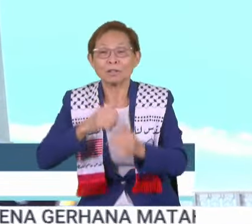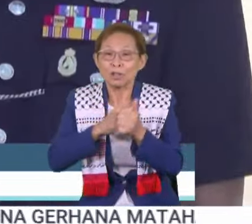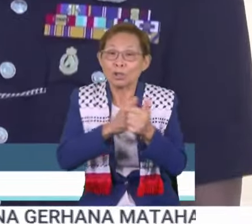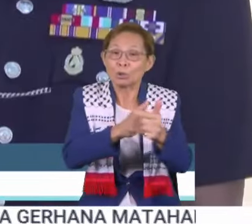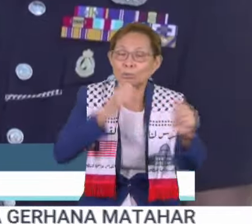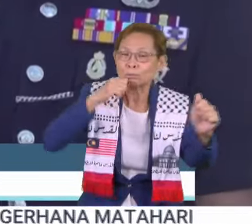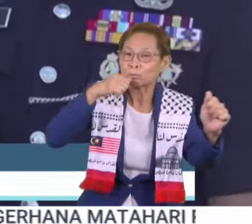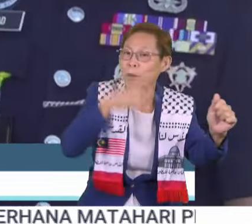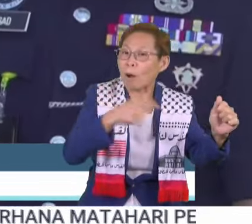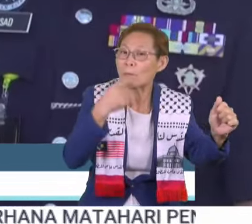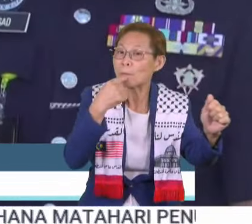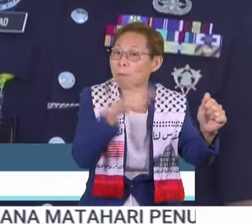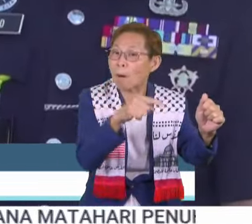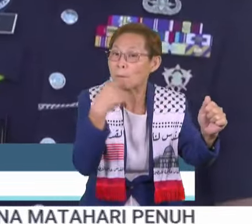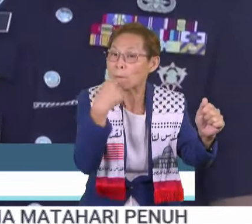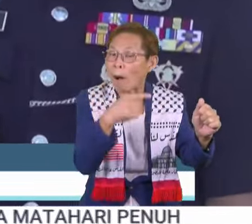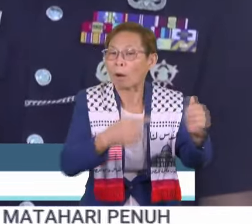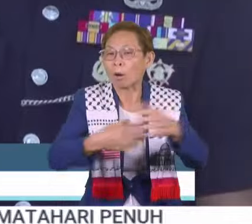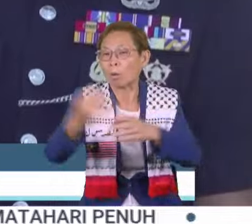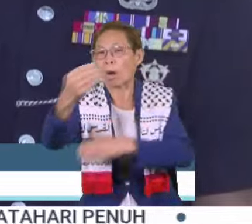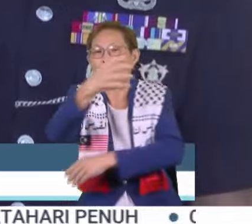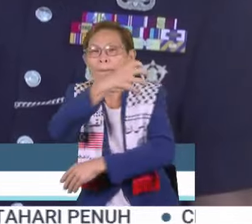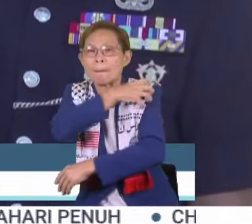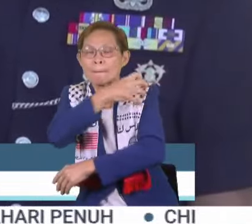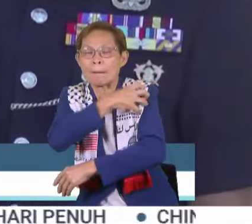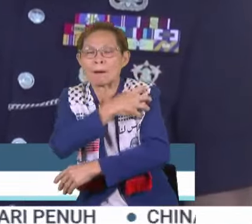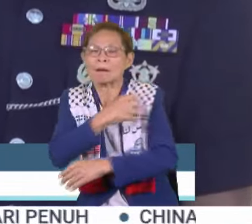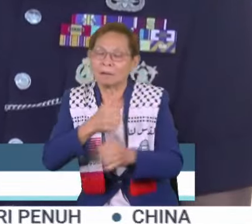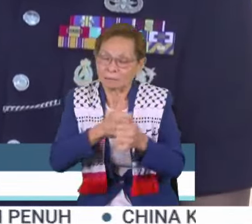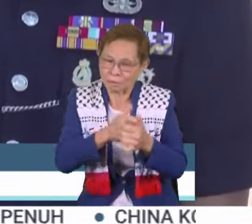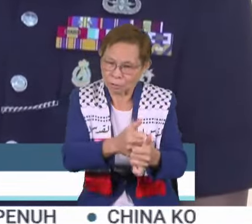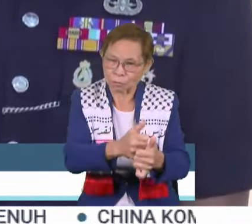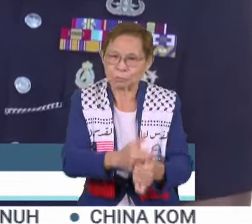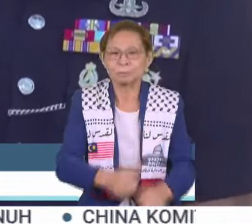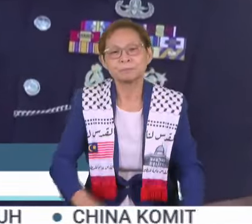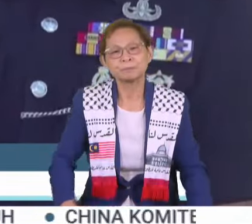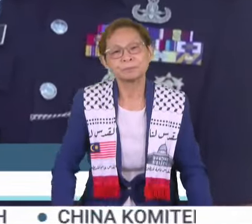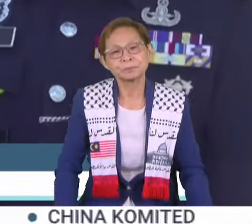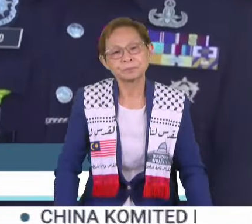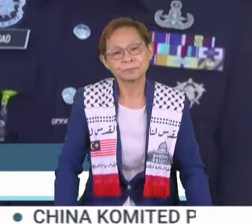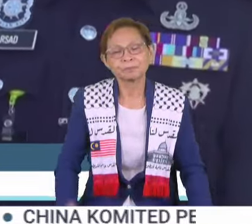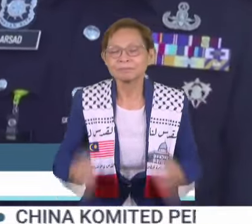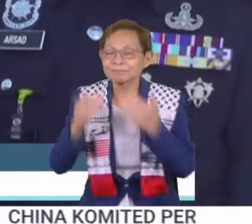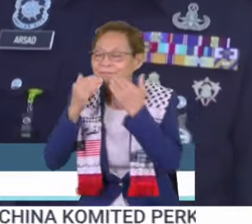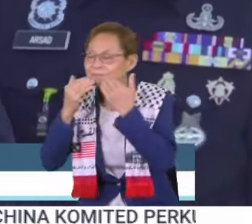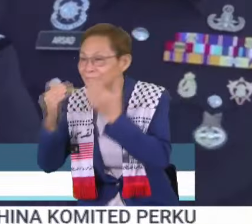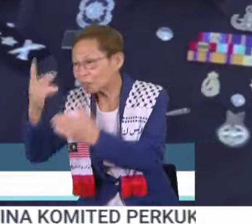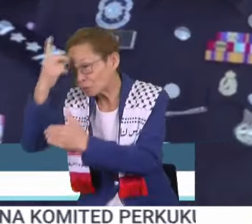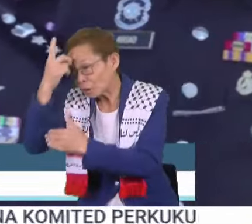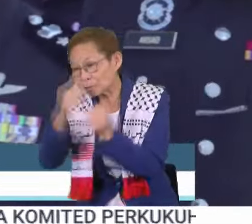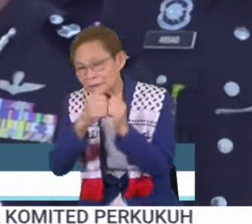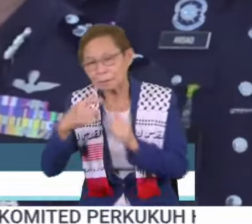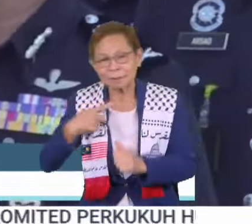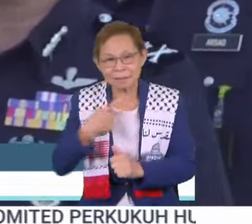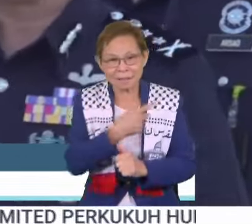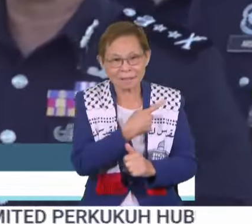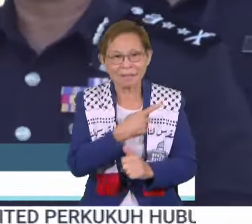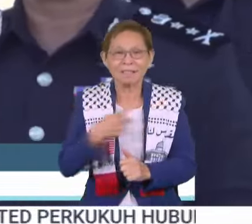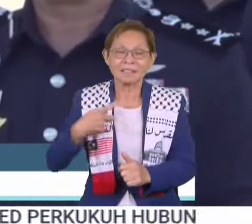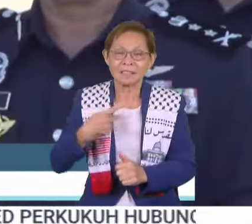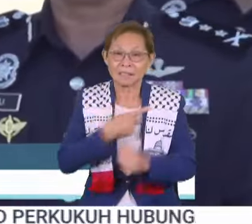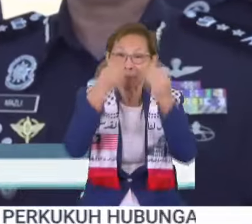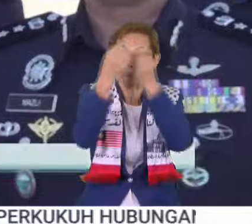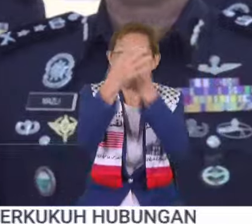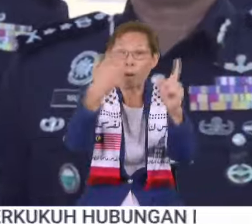arahan-arahan yang dikeluarkan oleh pihak berkuasa daripada semasa ke semasa. Terima kasih Datuk bersama-sama dengan kita, dan itu yang kita boleh